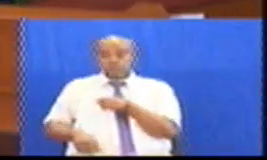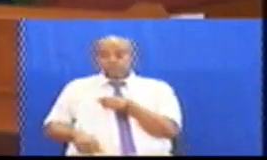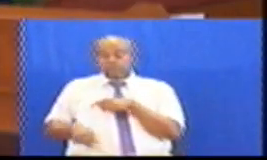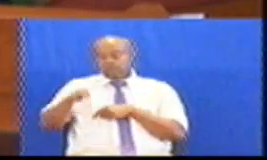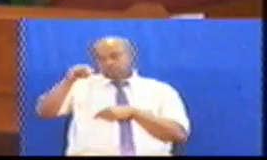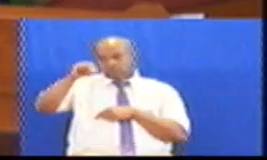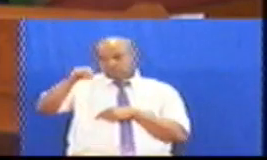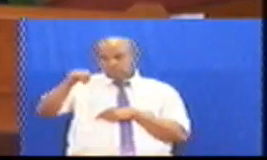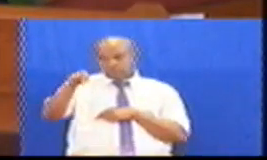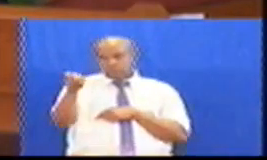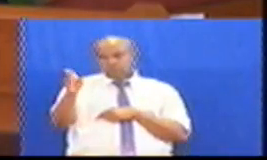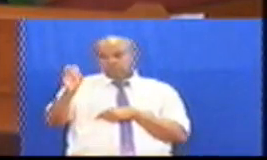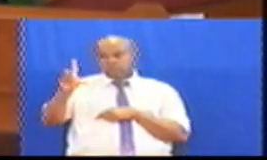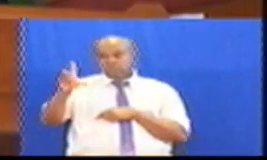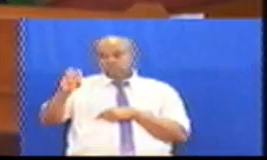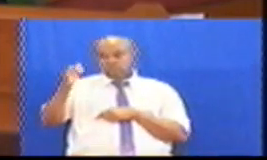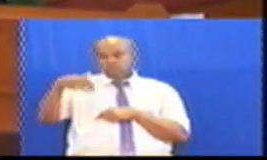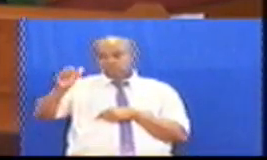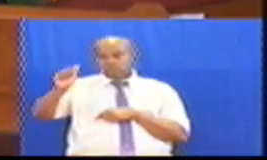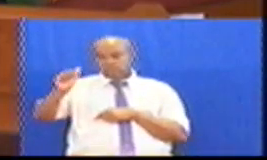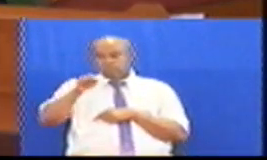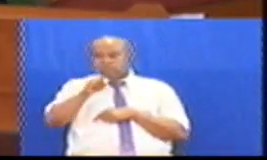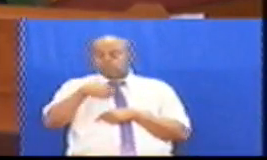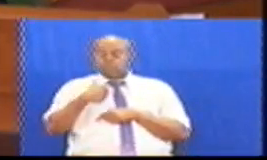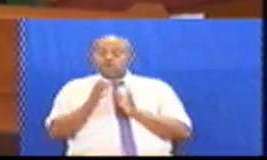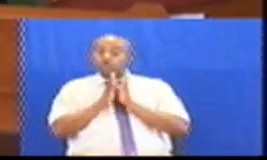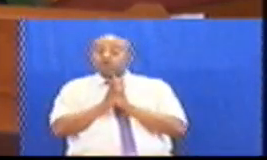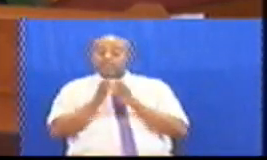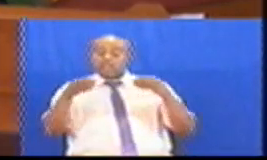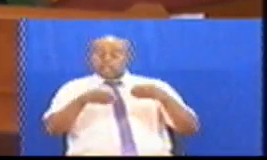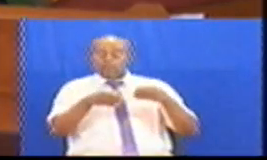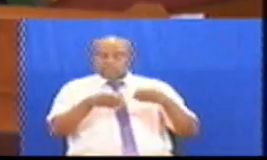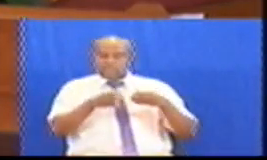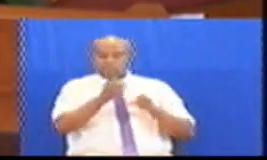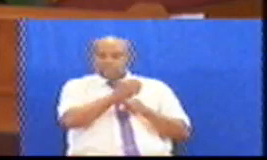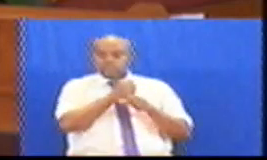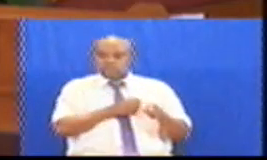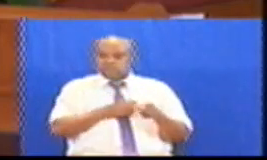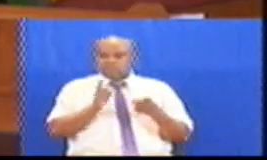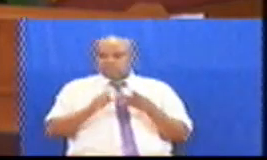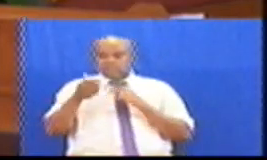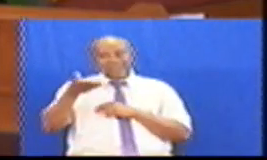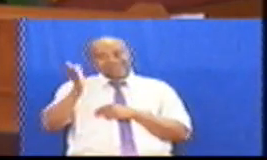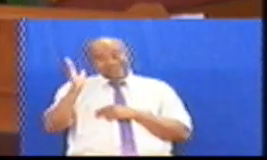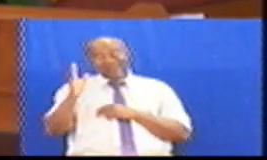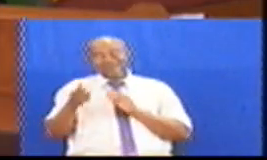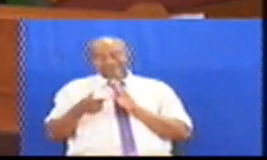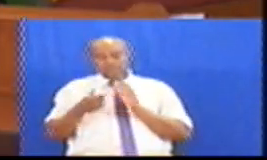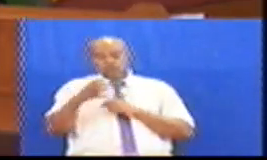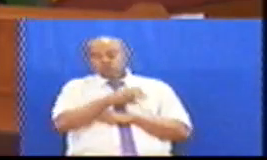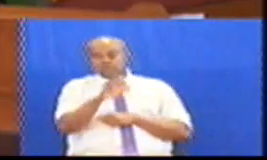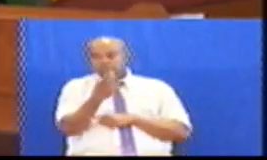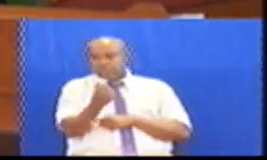Ngeleja, katika kukubaliana nawe ni waombe kamati ya budget pamoja na serikali kwa maana ya Wizara ya Fedha,